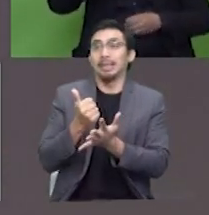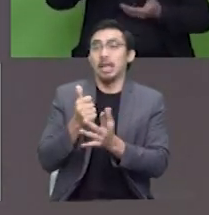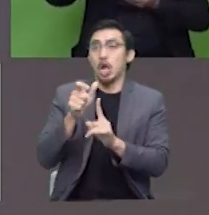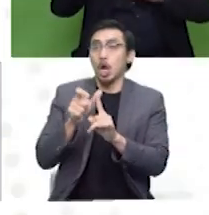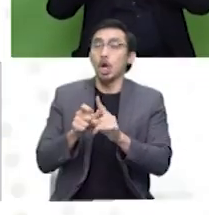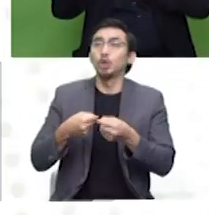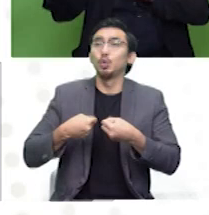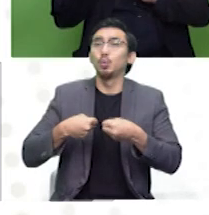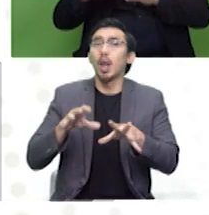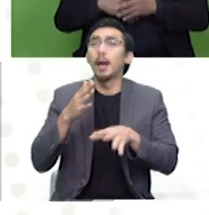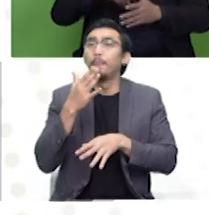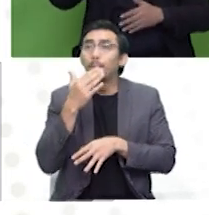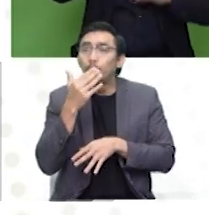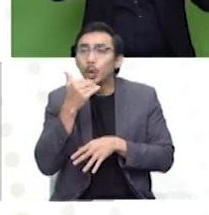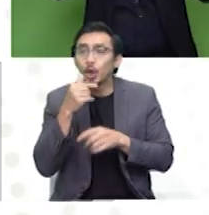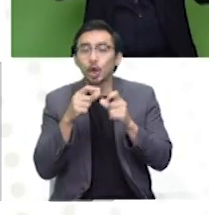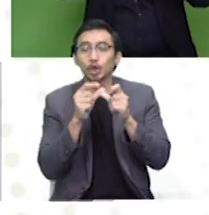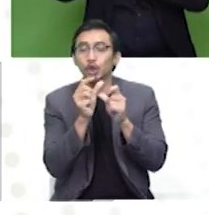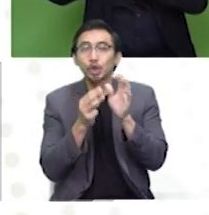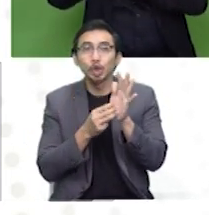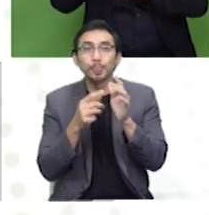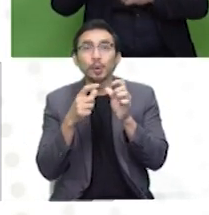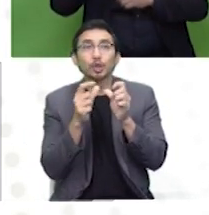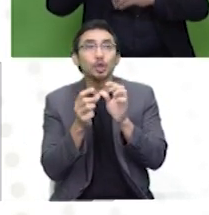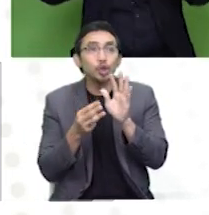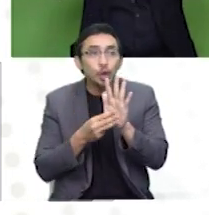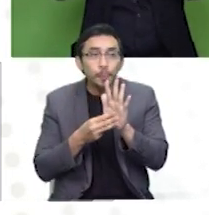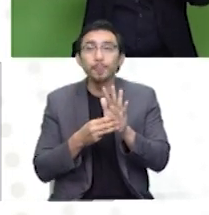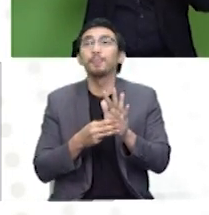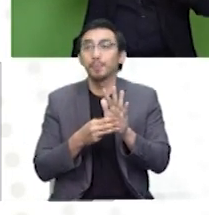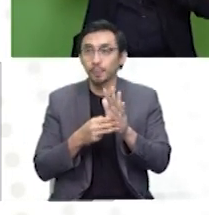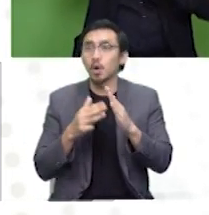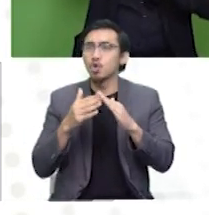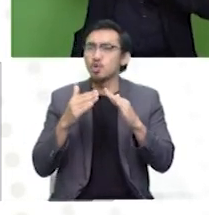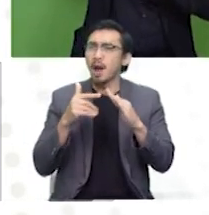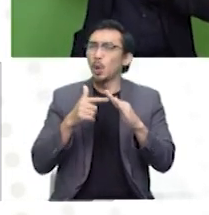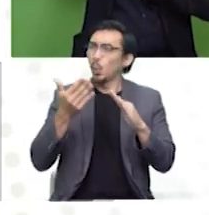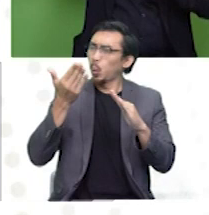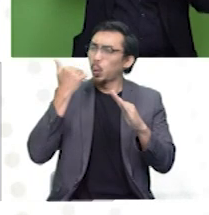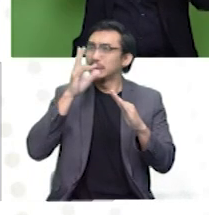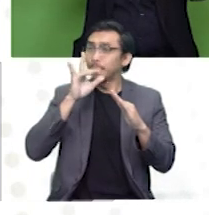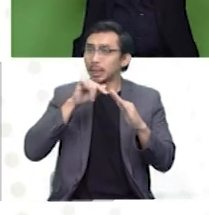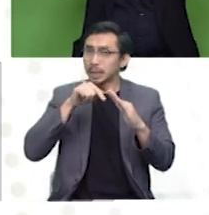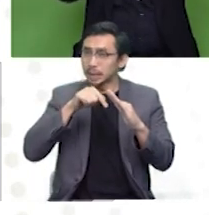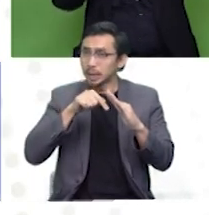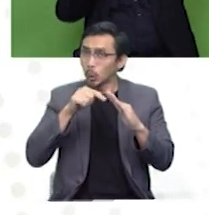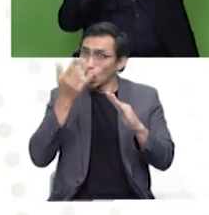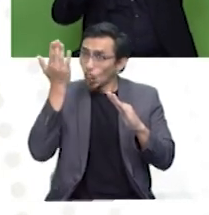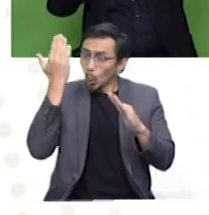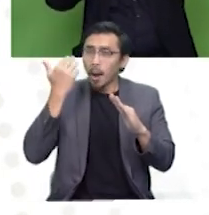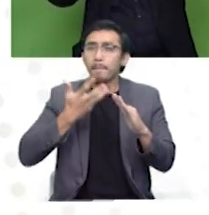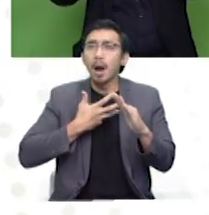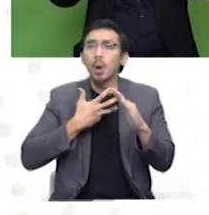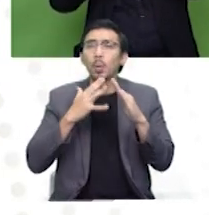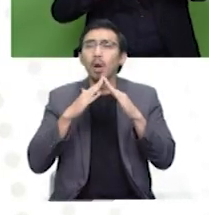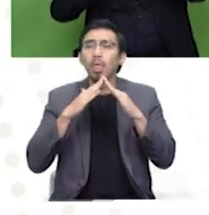sumsum. Rumah ini dulu tidak seperti ini. Dulu reyot mau roboh. Kami tidak pernah